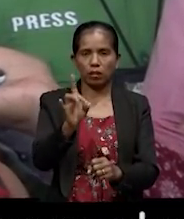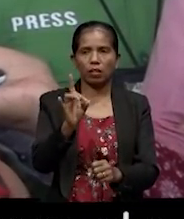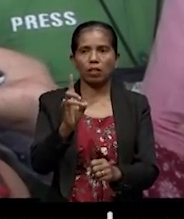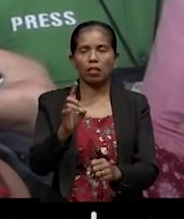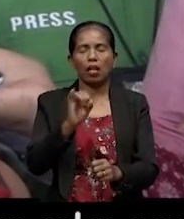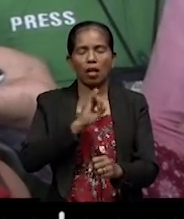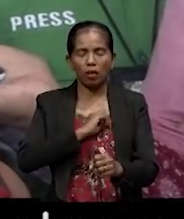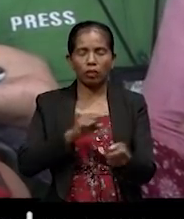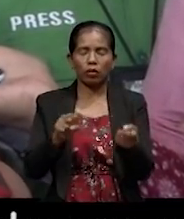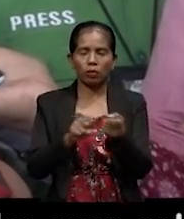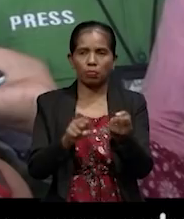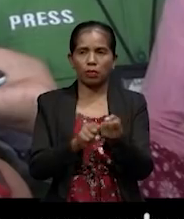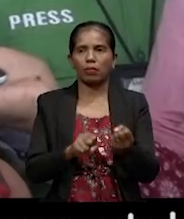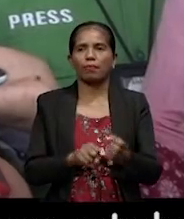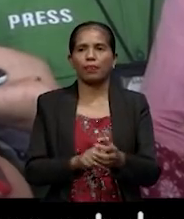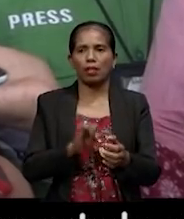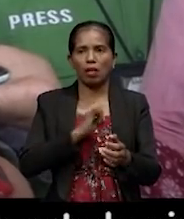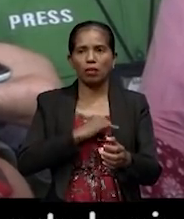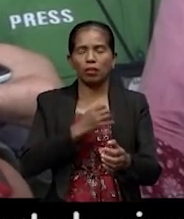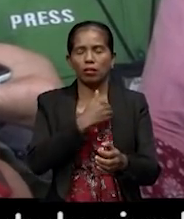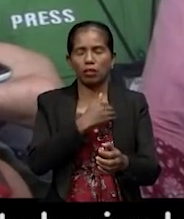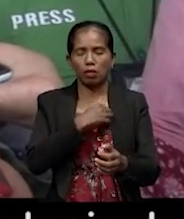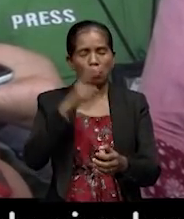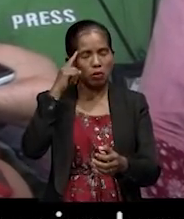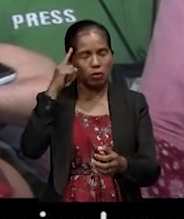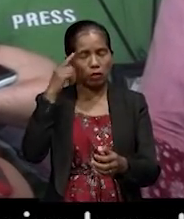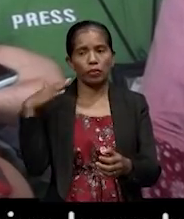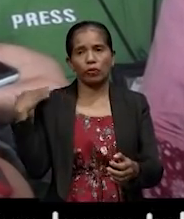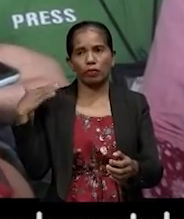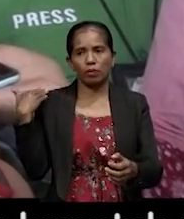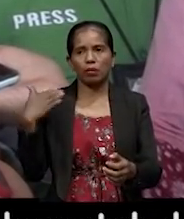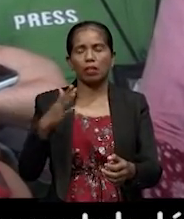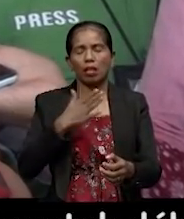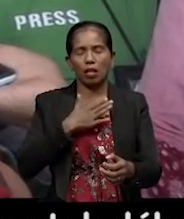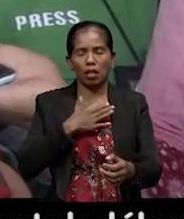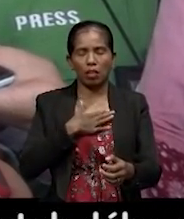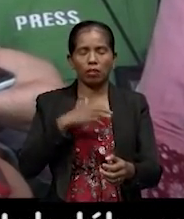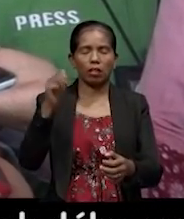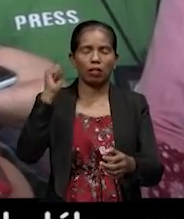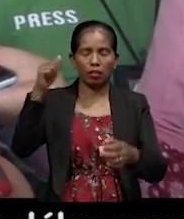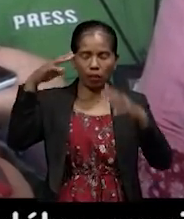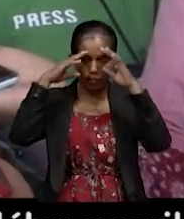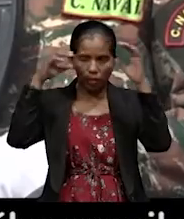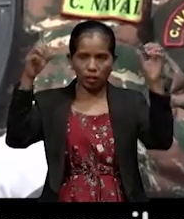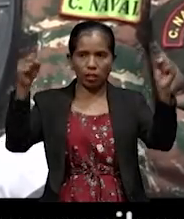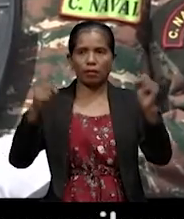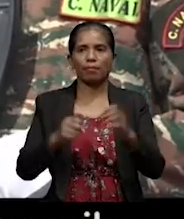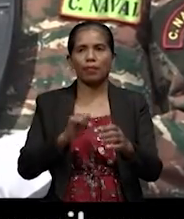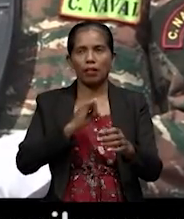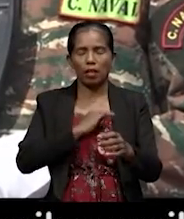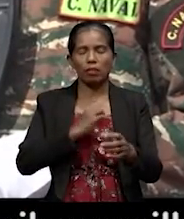si dok tamanara, terminara mas, how hanoi nona, jovin dan nembek mak saya how ni kandat tu bah presiden dari republik. Ida nembek how ni